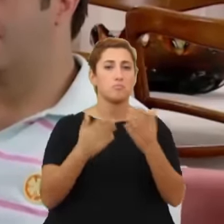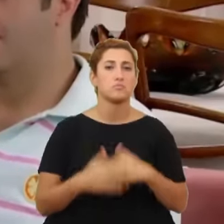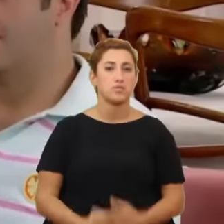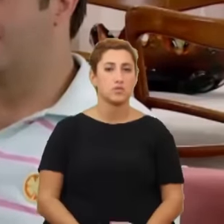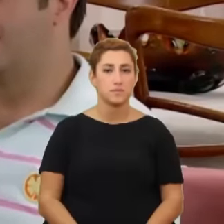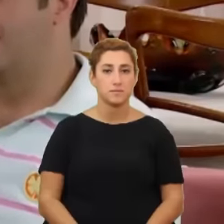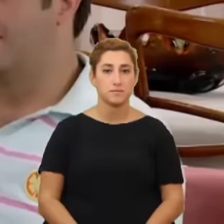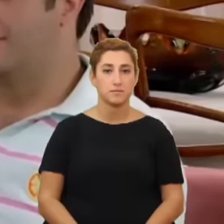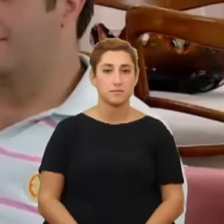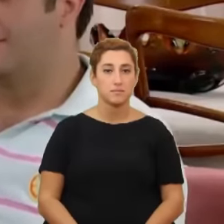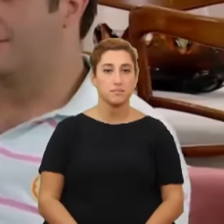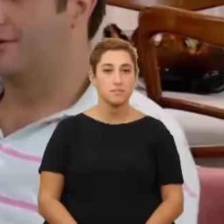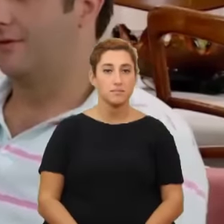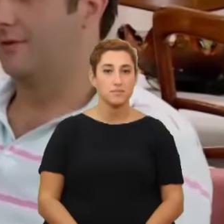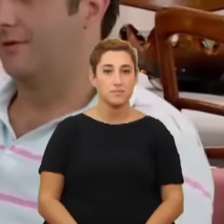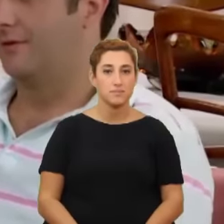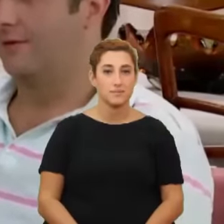ya.